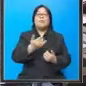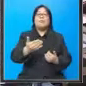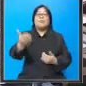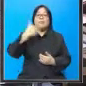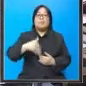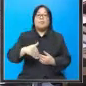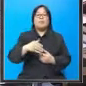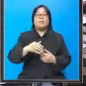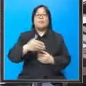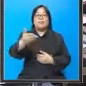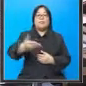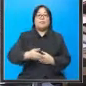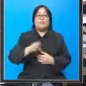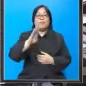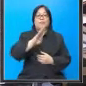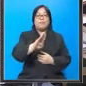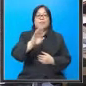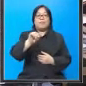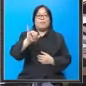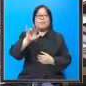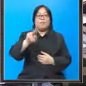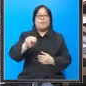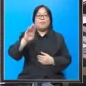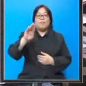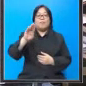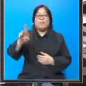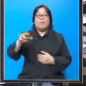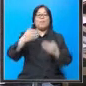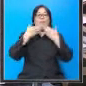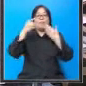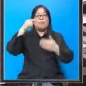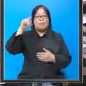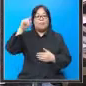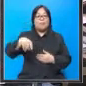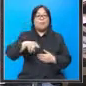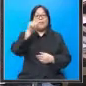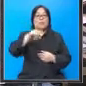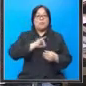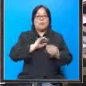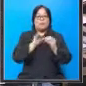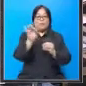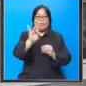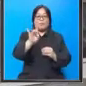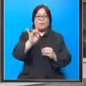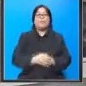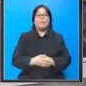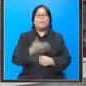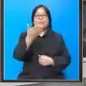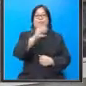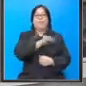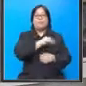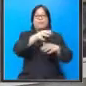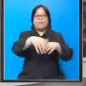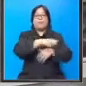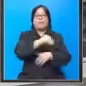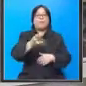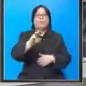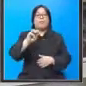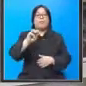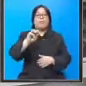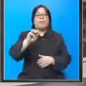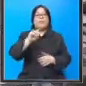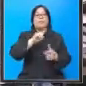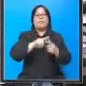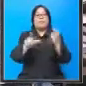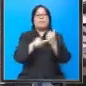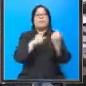Kyle Rahmat main baru kasih betul soal antrian baru 08 telah mencipta dan industri